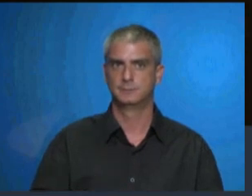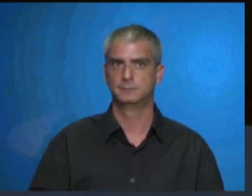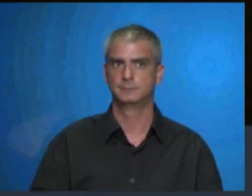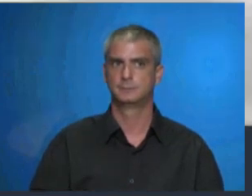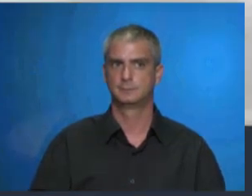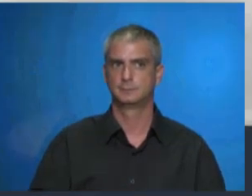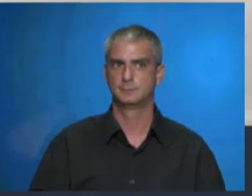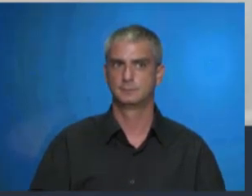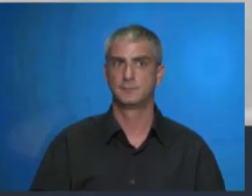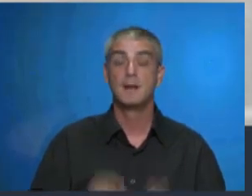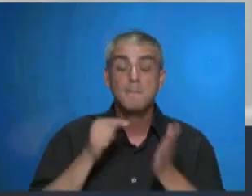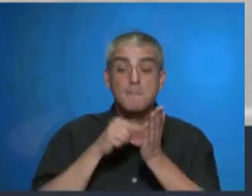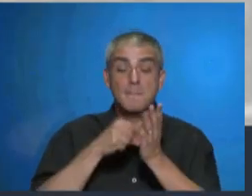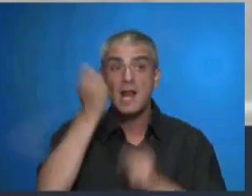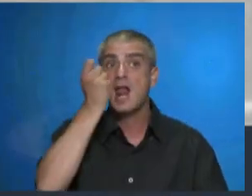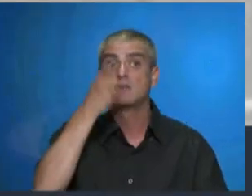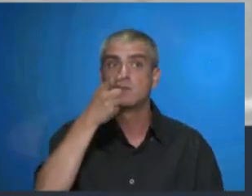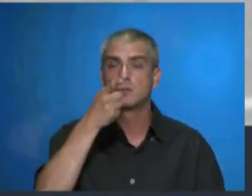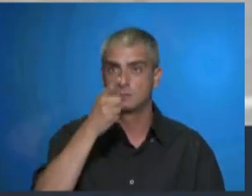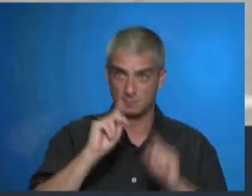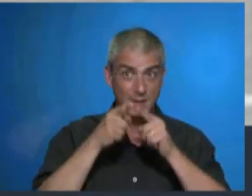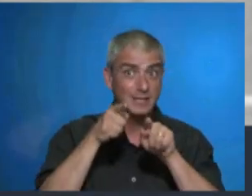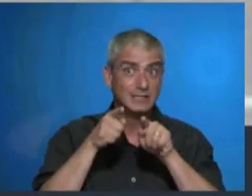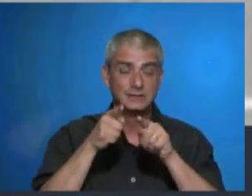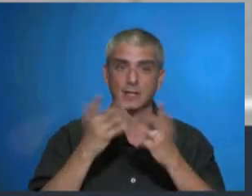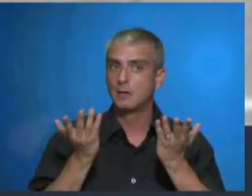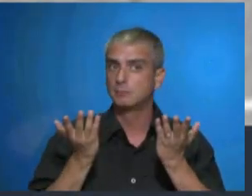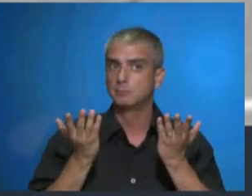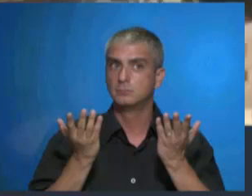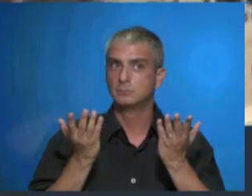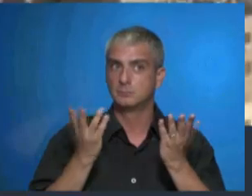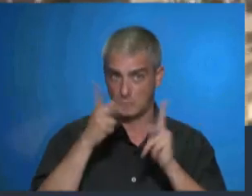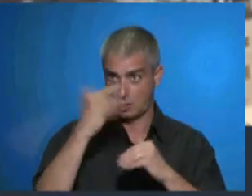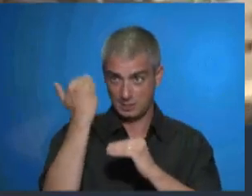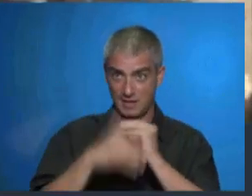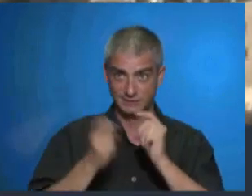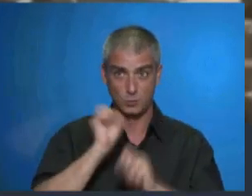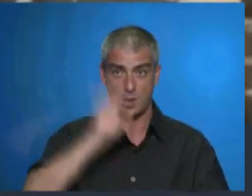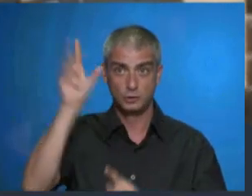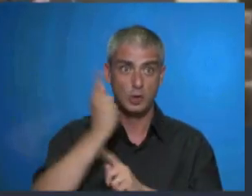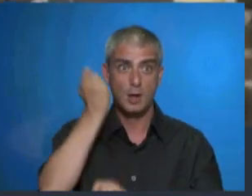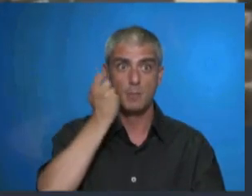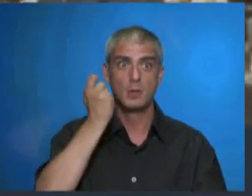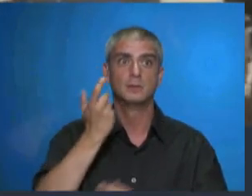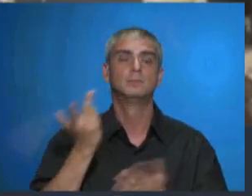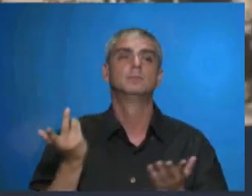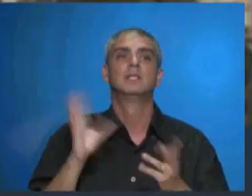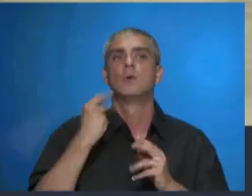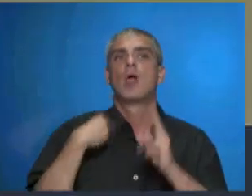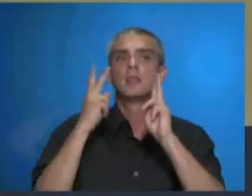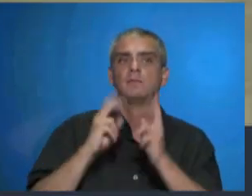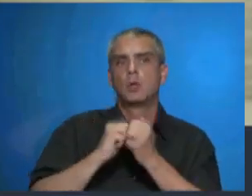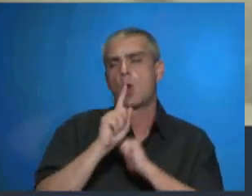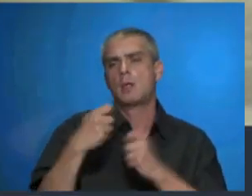غزه عشان الطائرات في هذا الحال ممكن توقفوا البالونات والطائرات في الحال انه ممكن